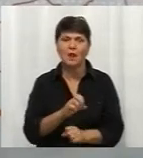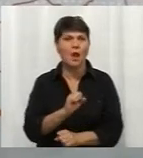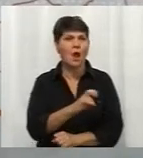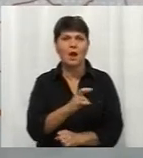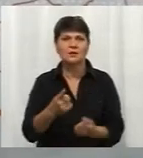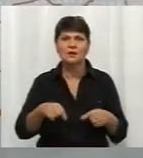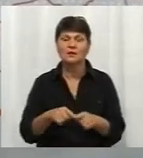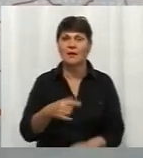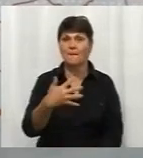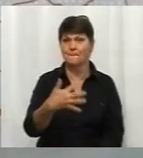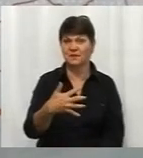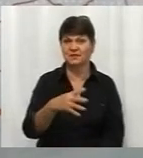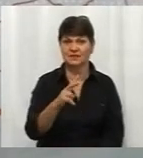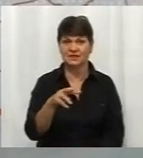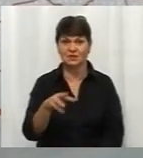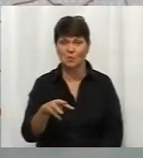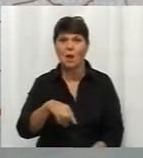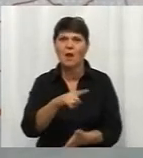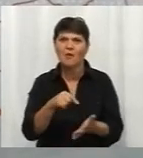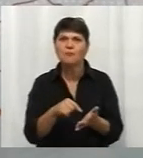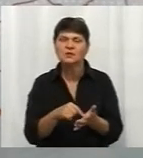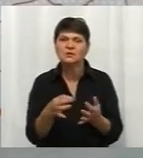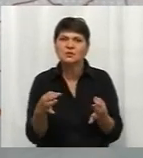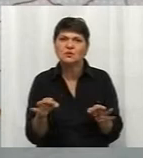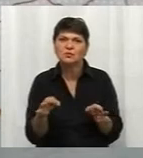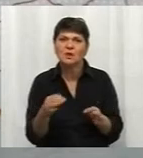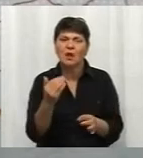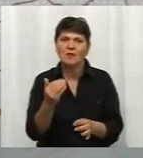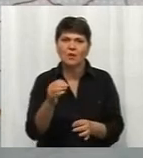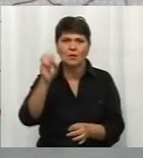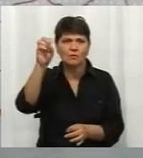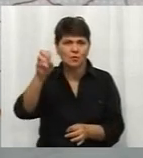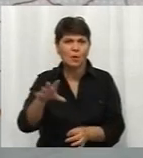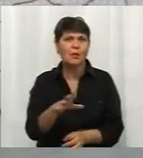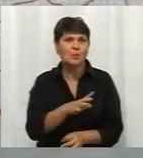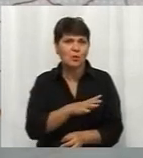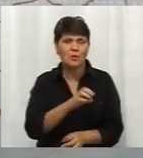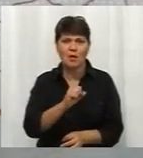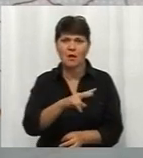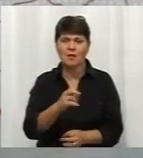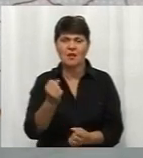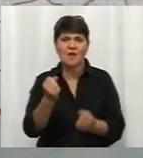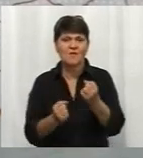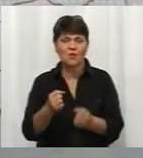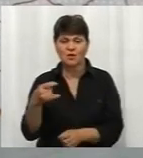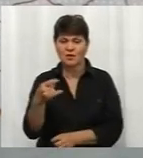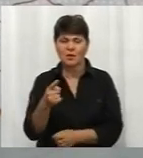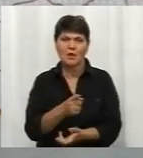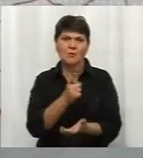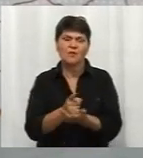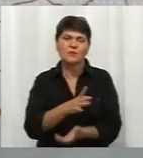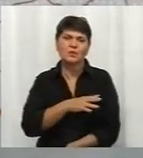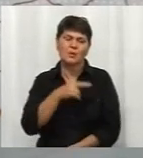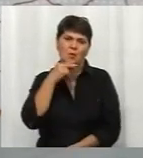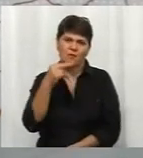як 50 км на годину у нас в місті допустима. Хоча вони рухалися з проблисковими маячками, водії транспортних засобів повинні бути уважні